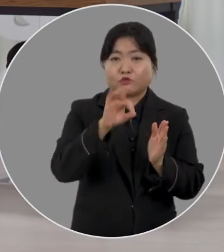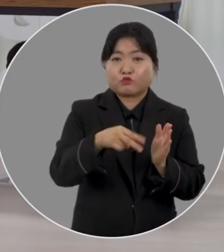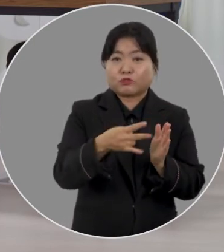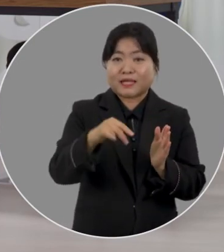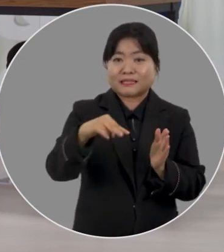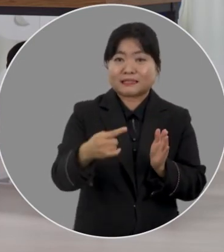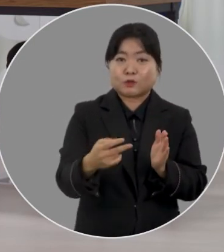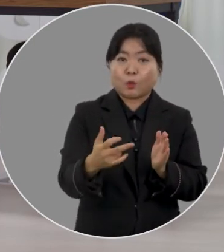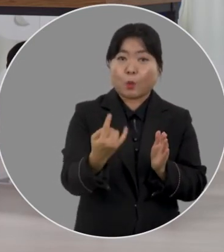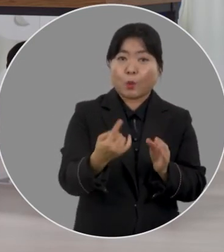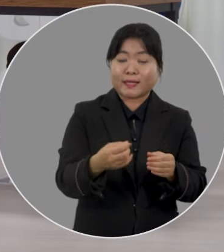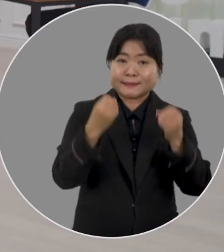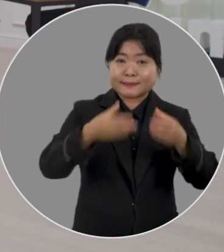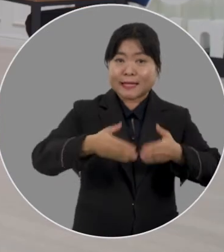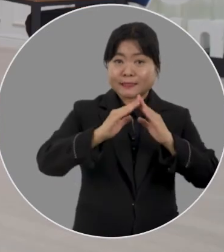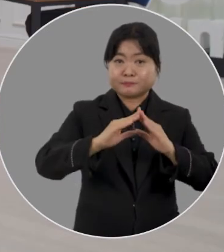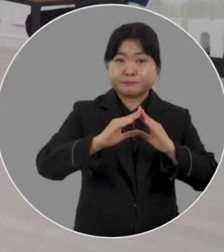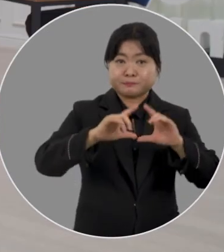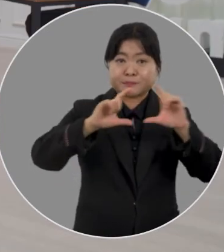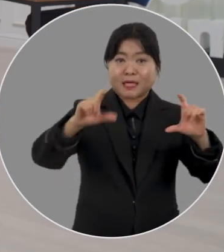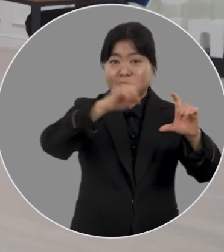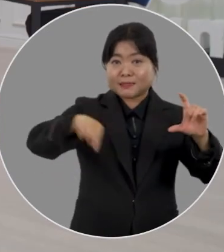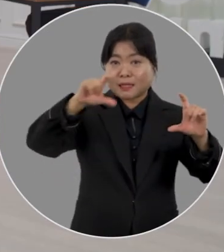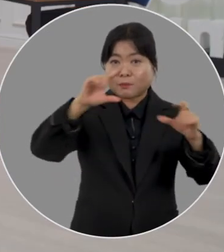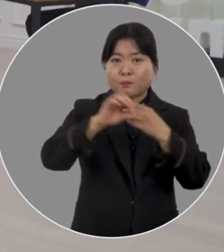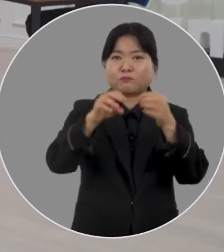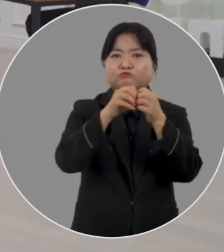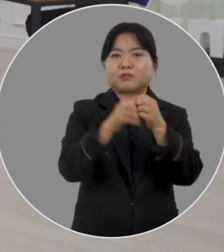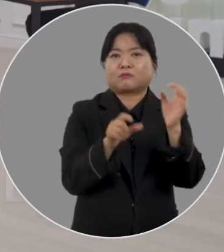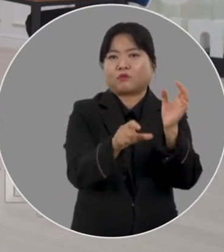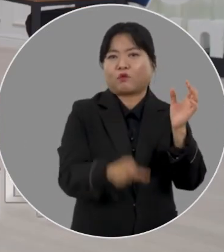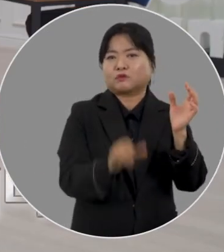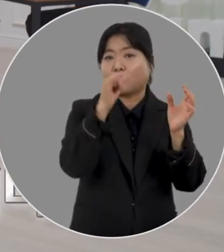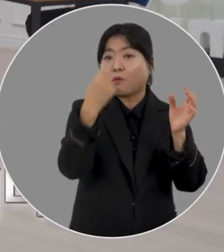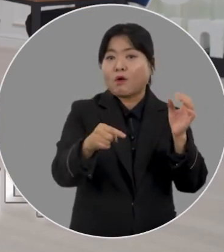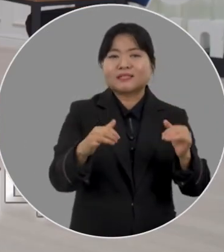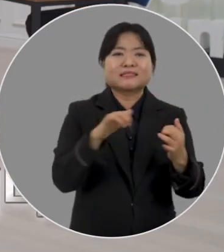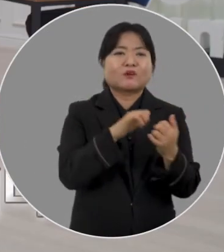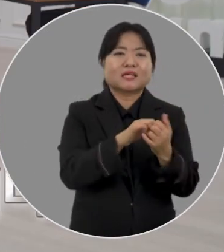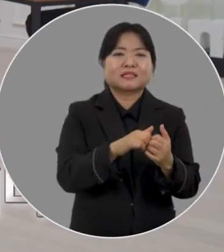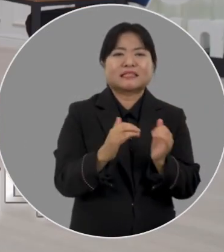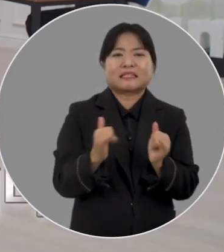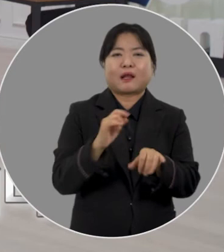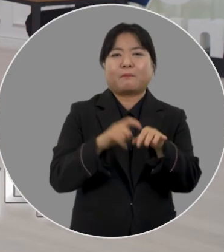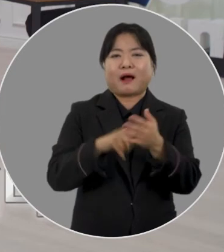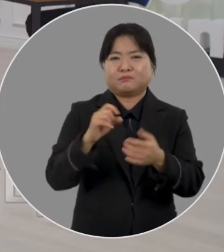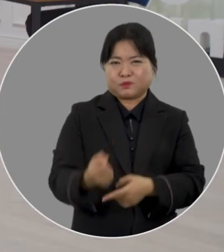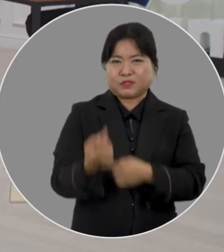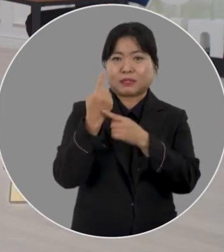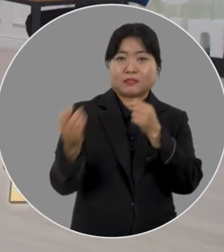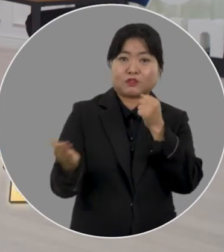유네스코의 창립 헌장에 보면 그 전문에 뭐라고 써 있냐면 전쟁은 인간의 마음에서 시작되는